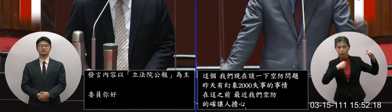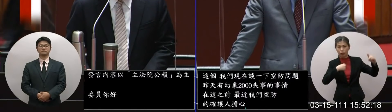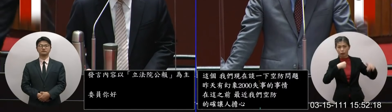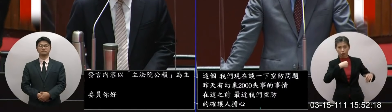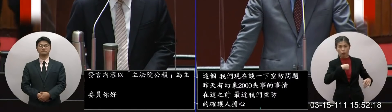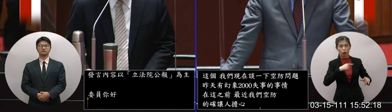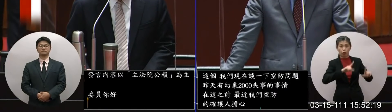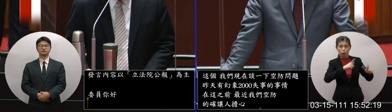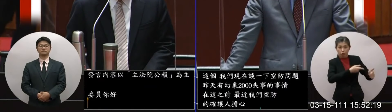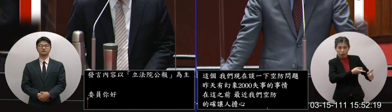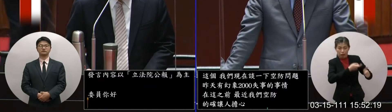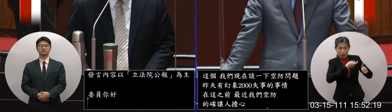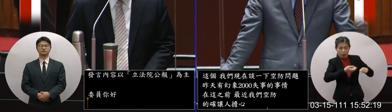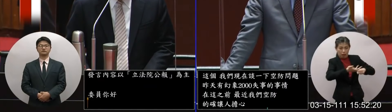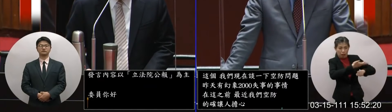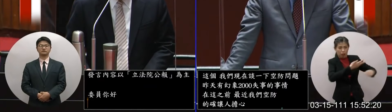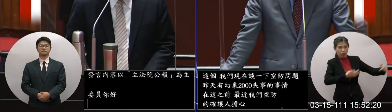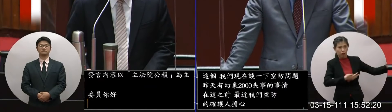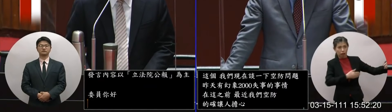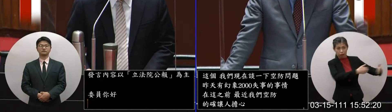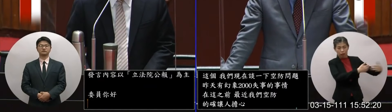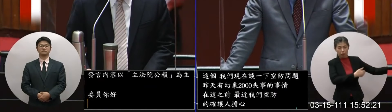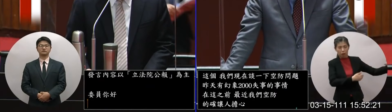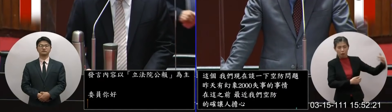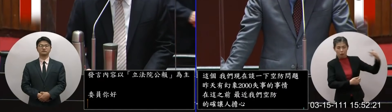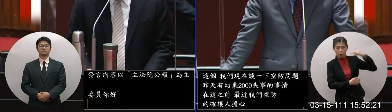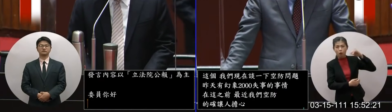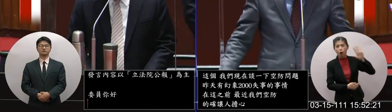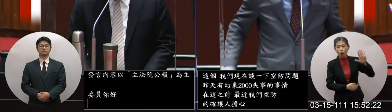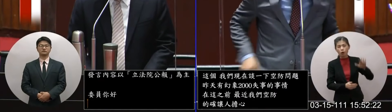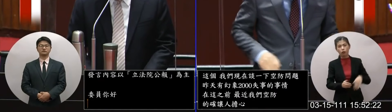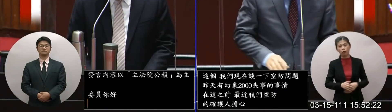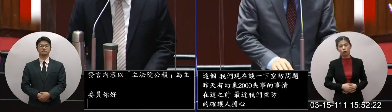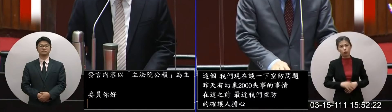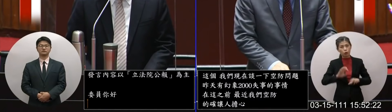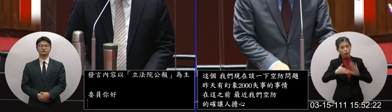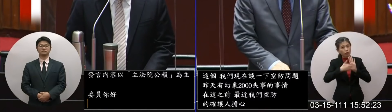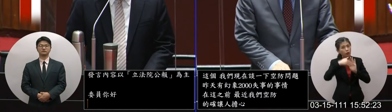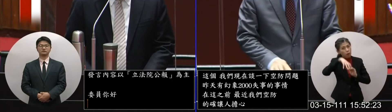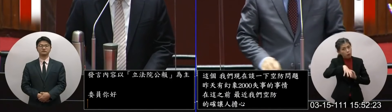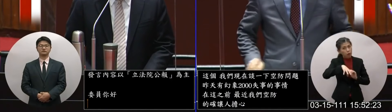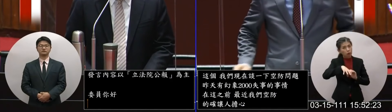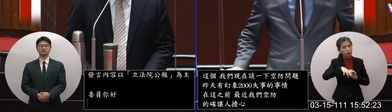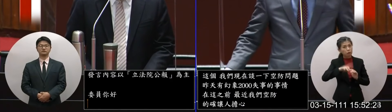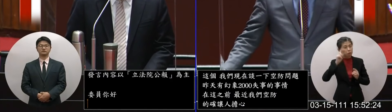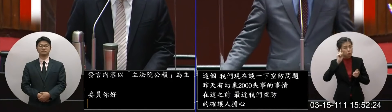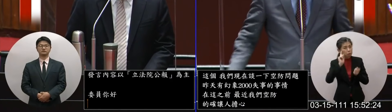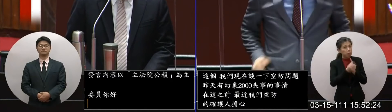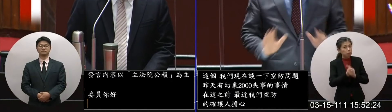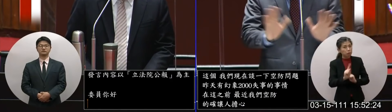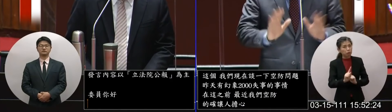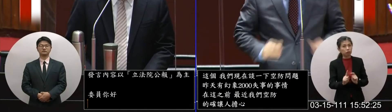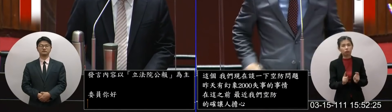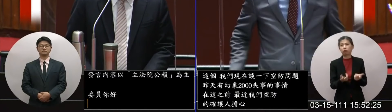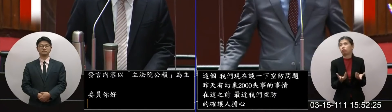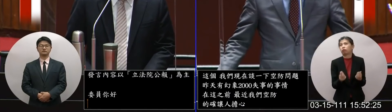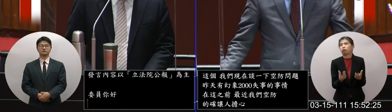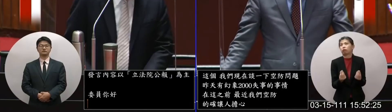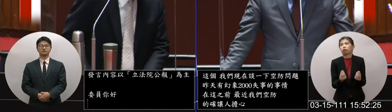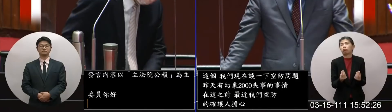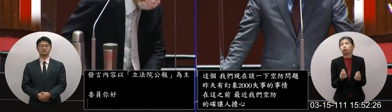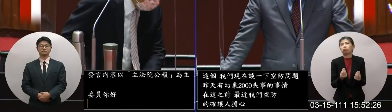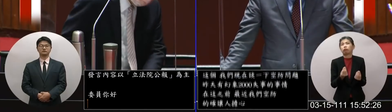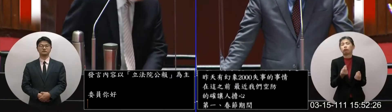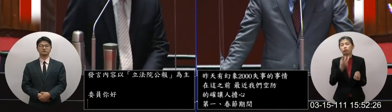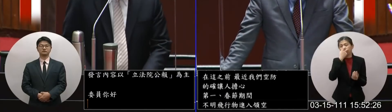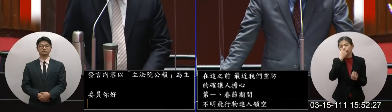引领空，从大陆地区飞出来，但我们看到国防部的反应啊，实际上没有任何的反应。